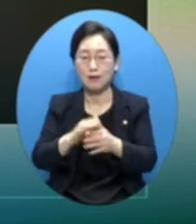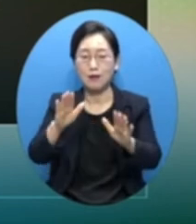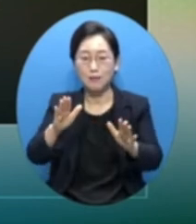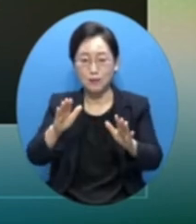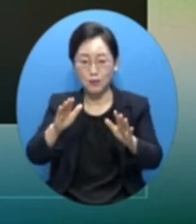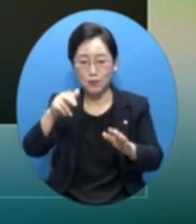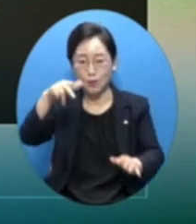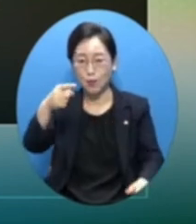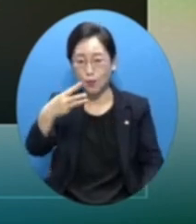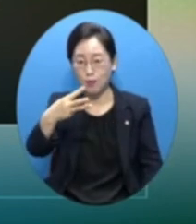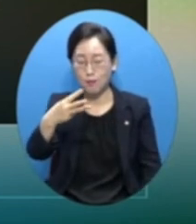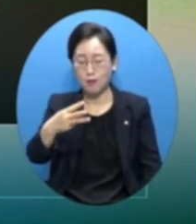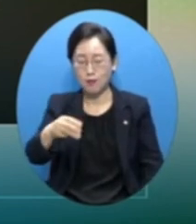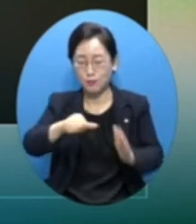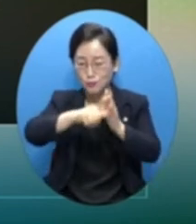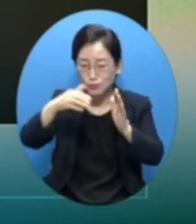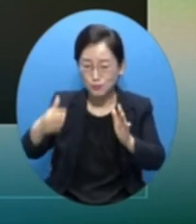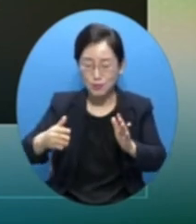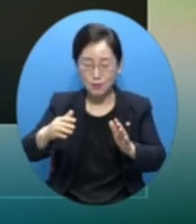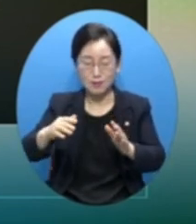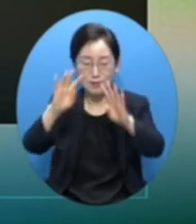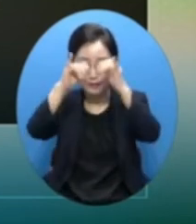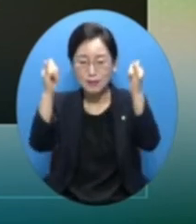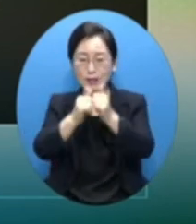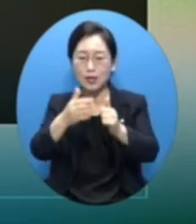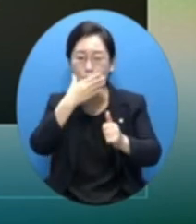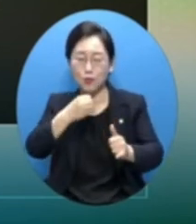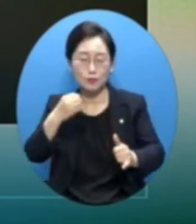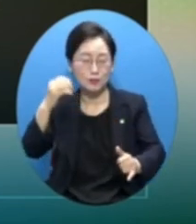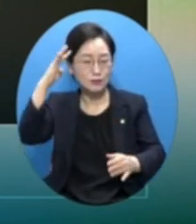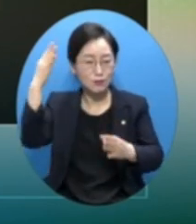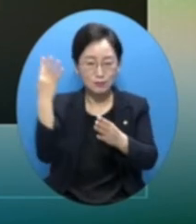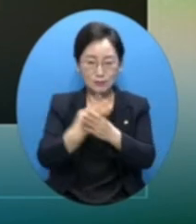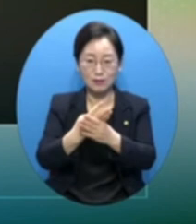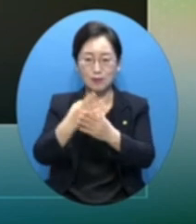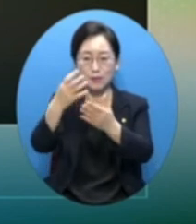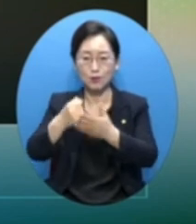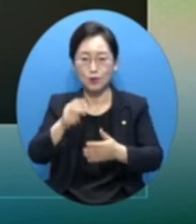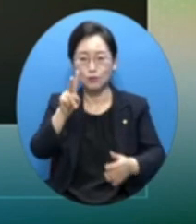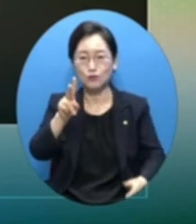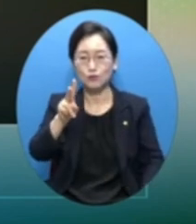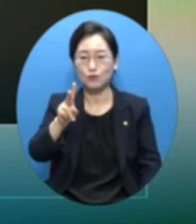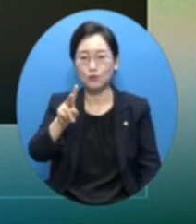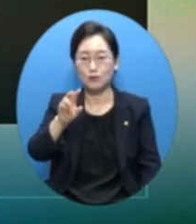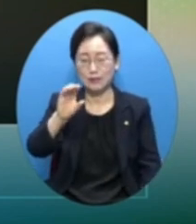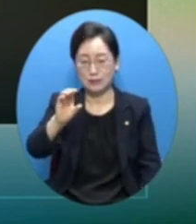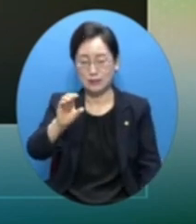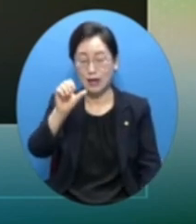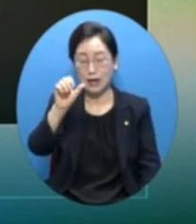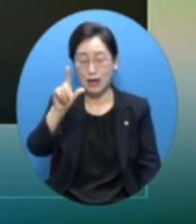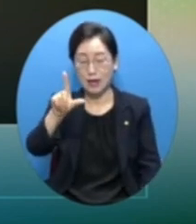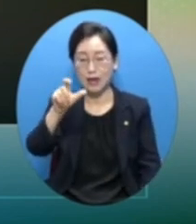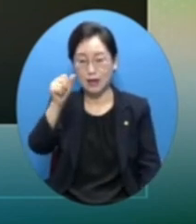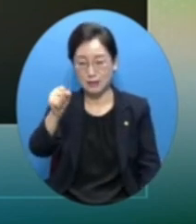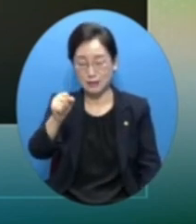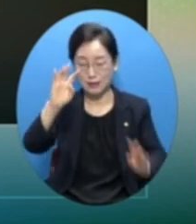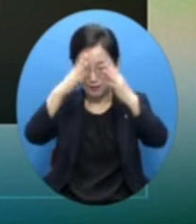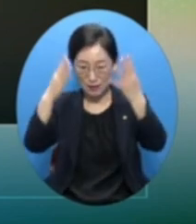콜롬비아 명문대학에서 사회복지학 석사를 받은 다음 UCLA 대학에 가서 사회복지학 박사를